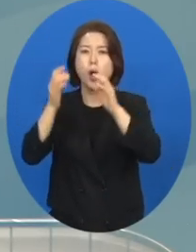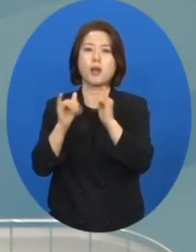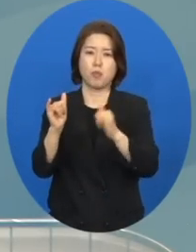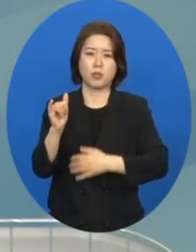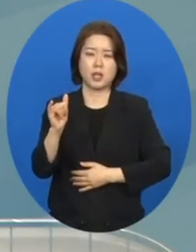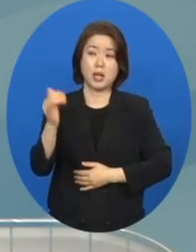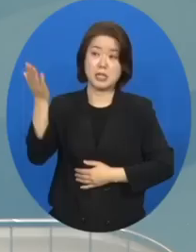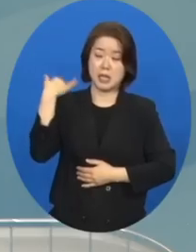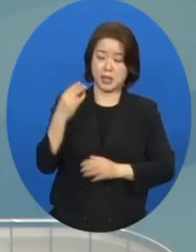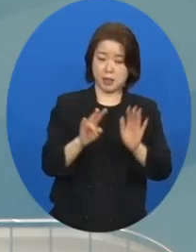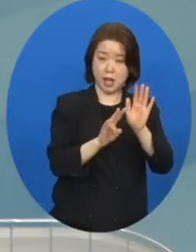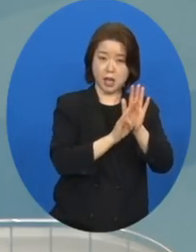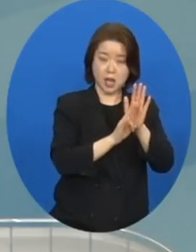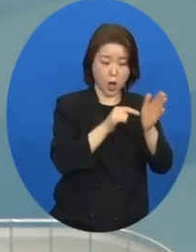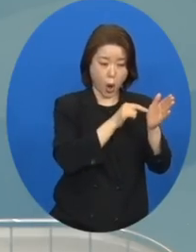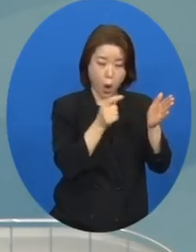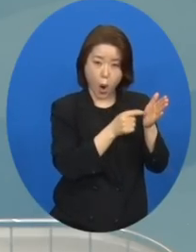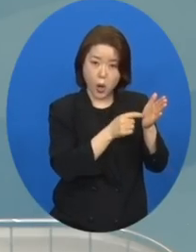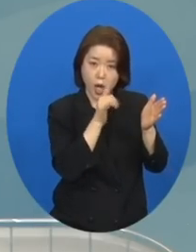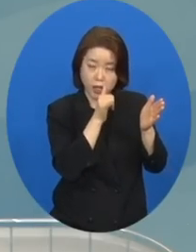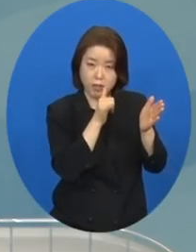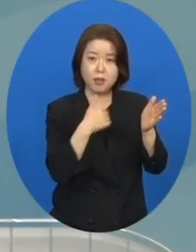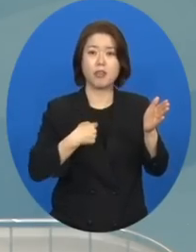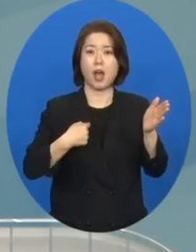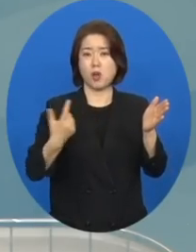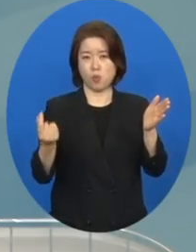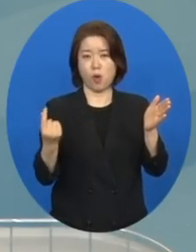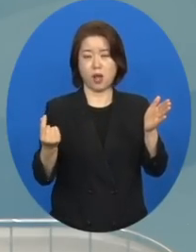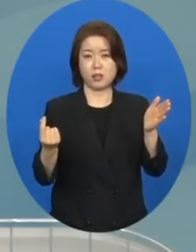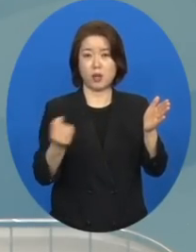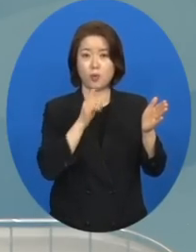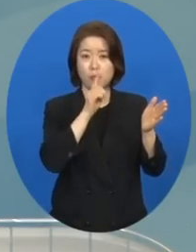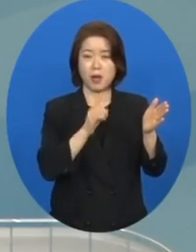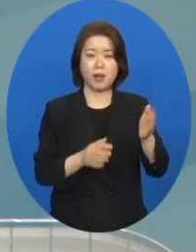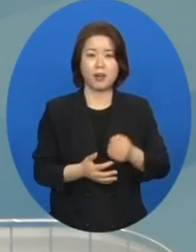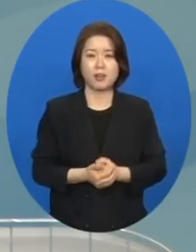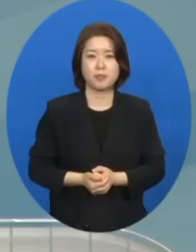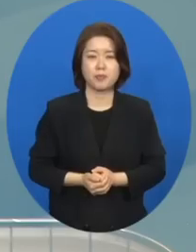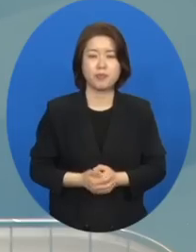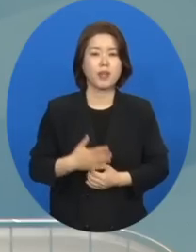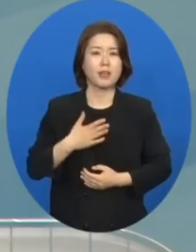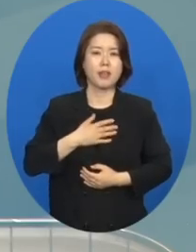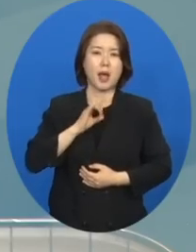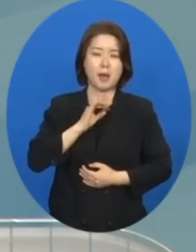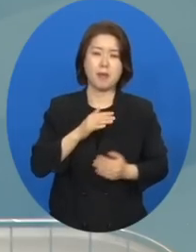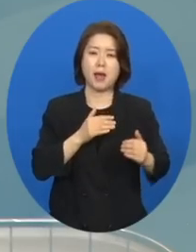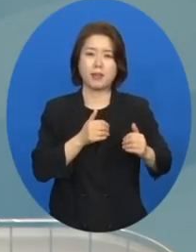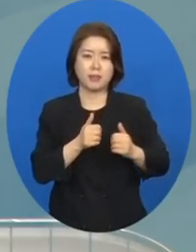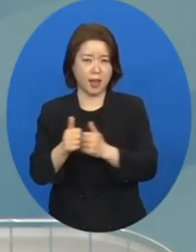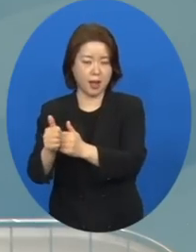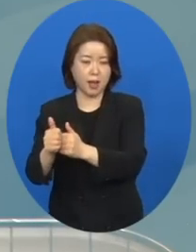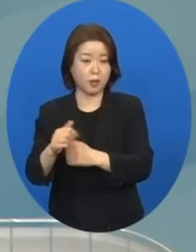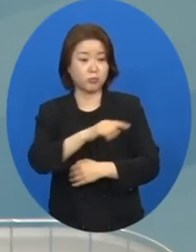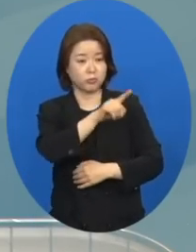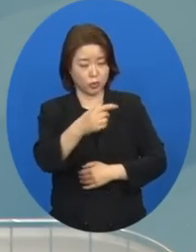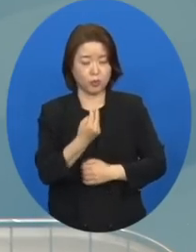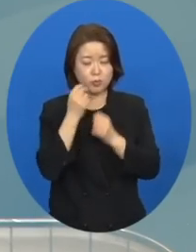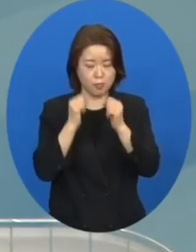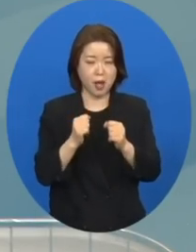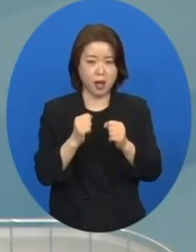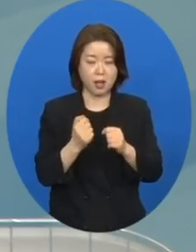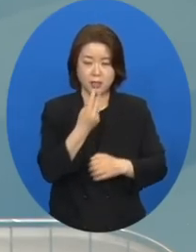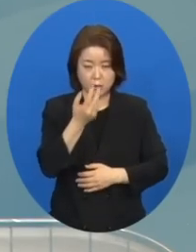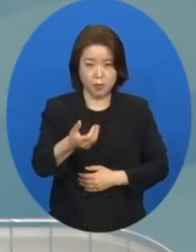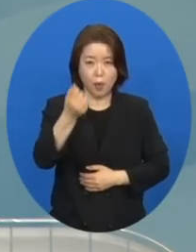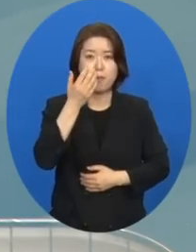예언 등 어떤 그 목자가 바로 나 라고 말씀을 하시는 거예요 그래서 나만 따라오면 너는 살 수가 있어 너의 생명을